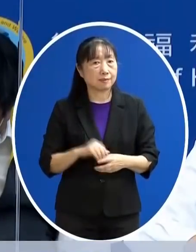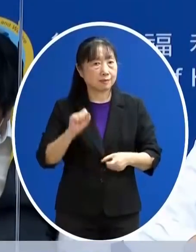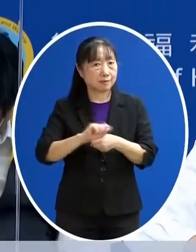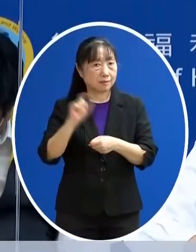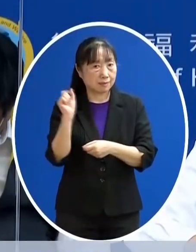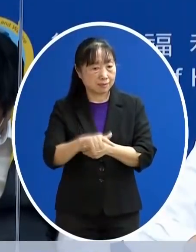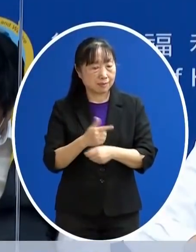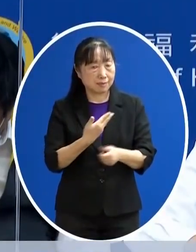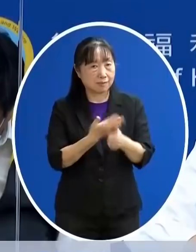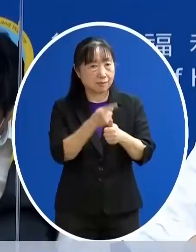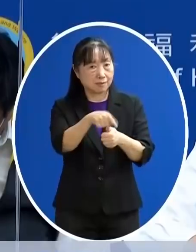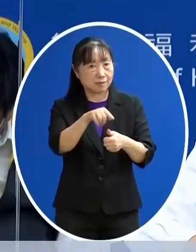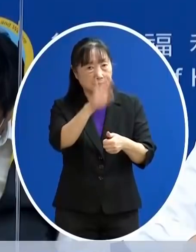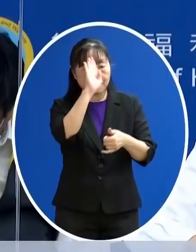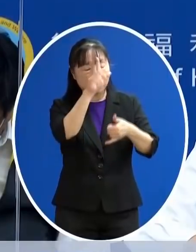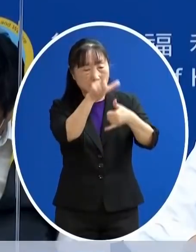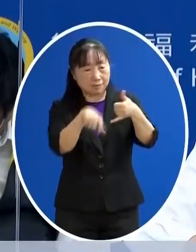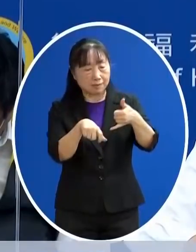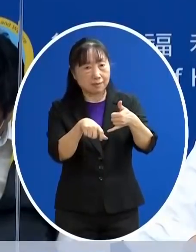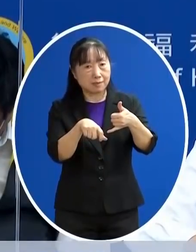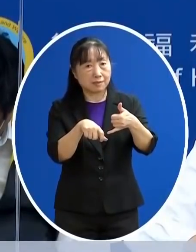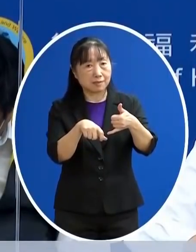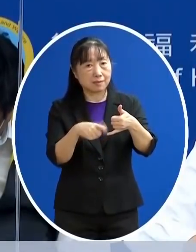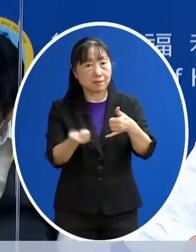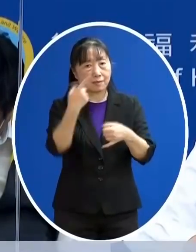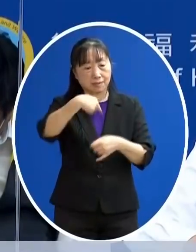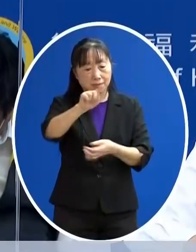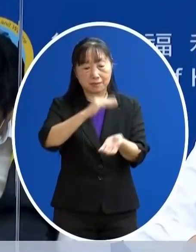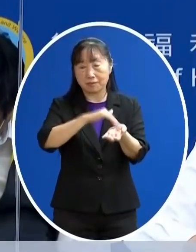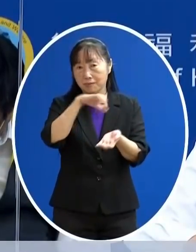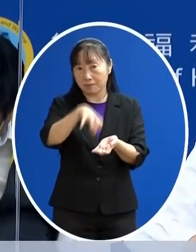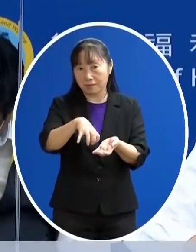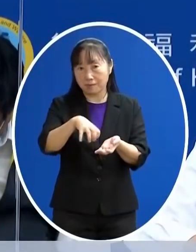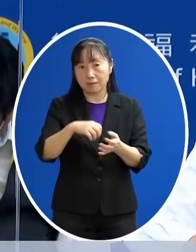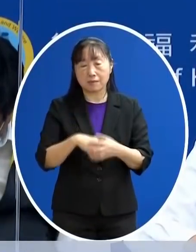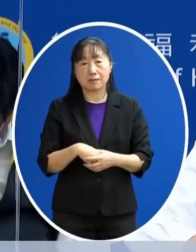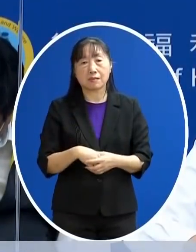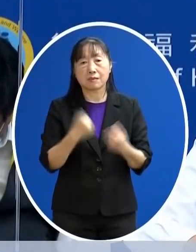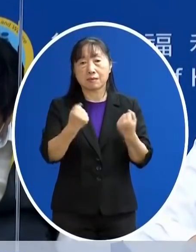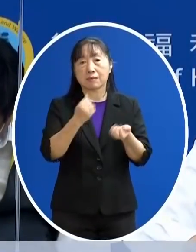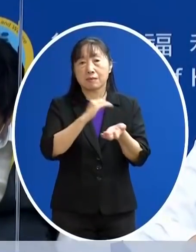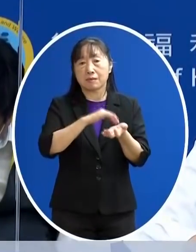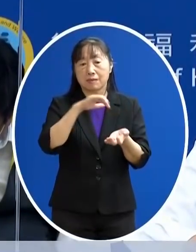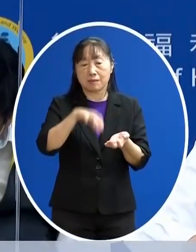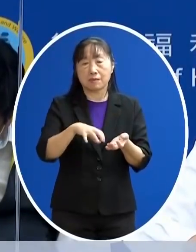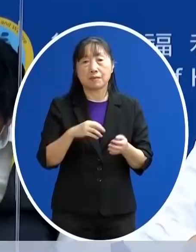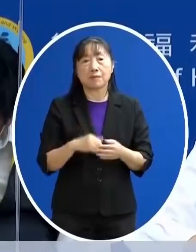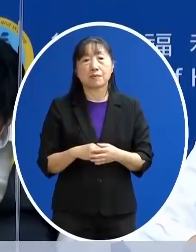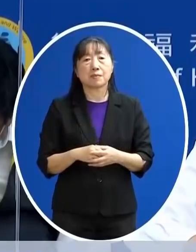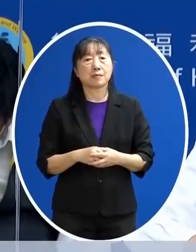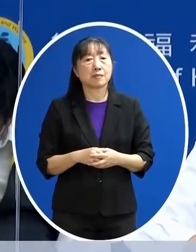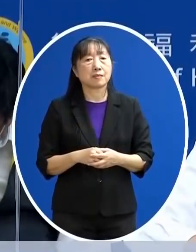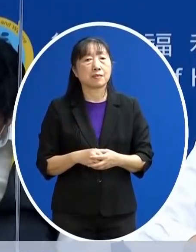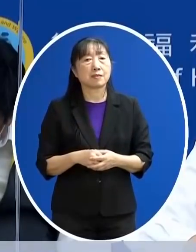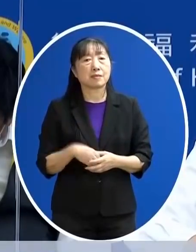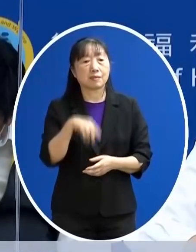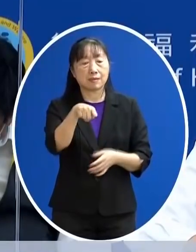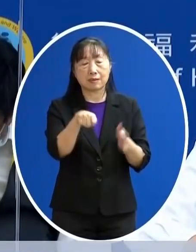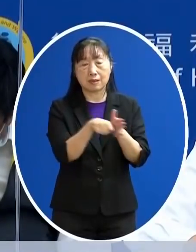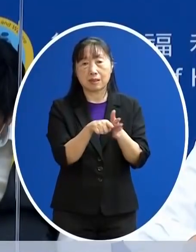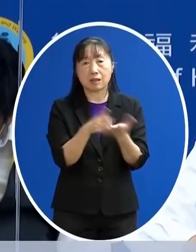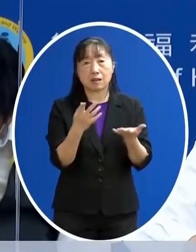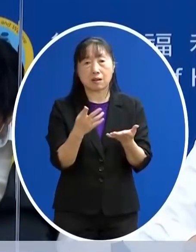速让病人可以早一点到医院里面去，那在我们医院的量能慢慢变得比较宽裕的时